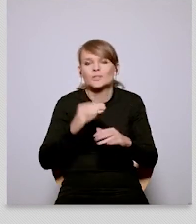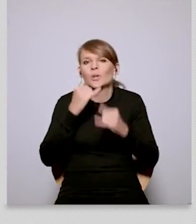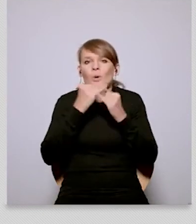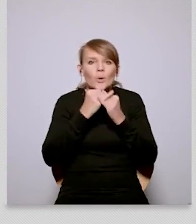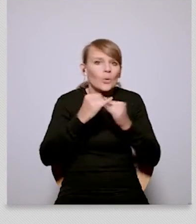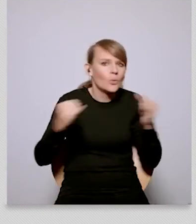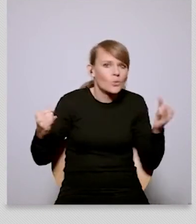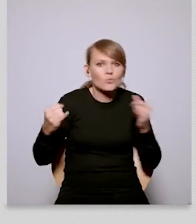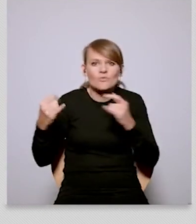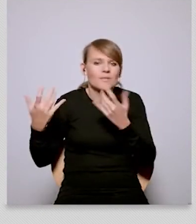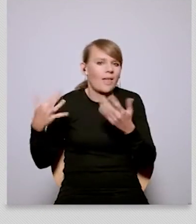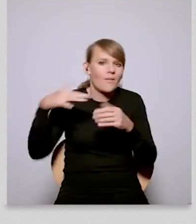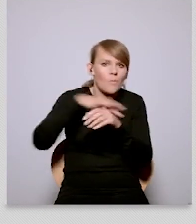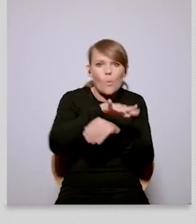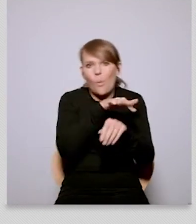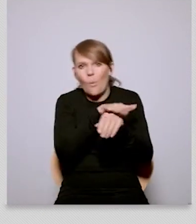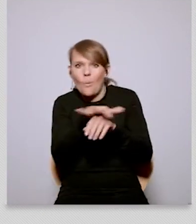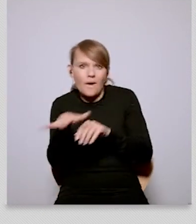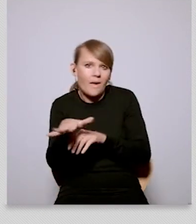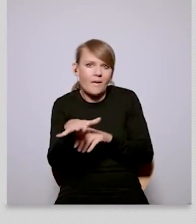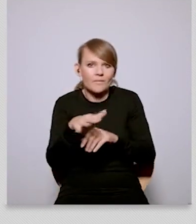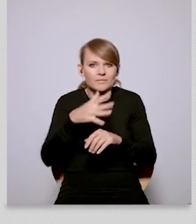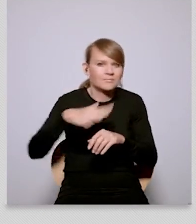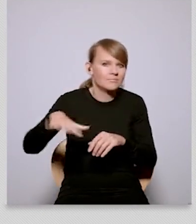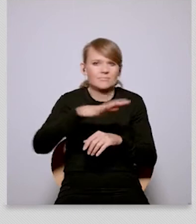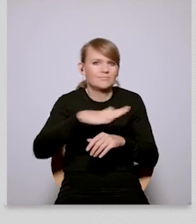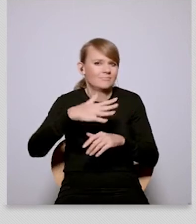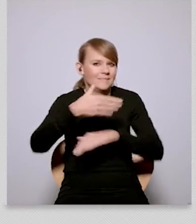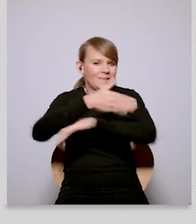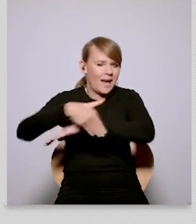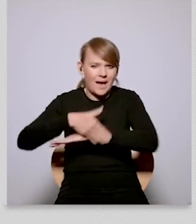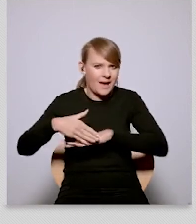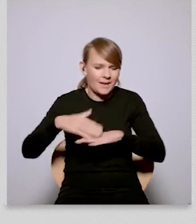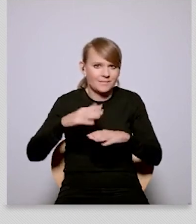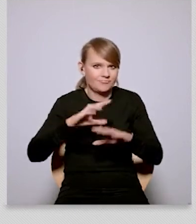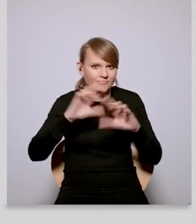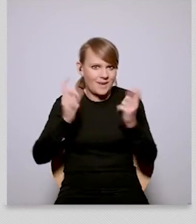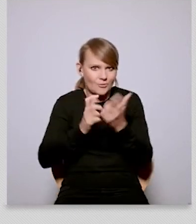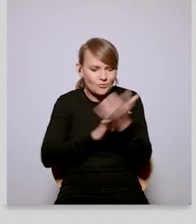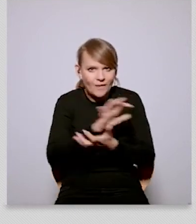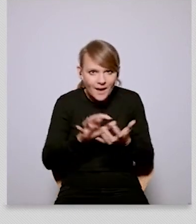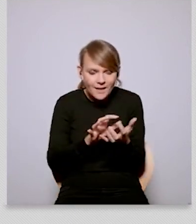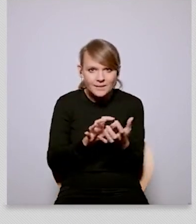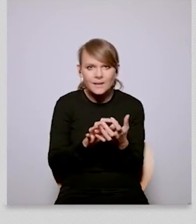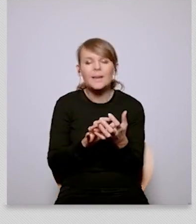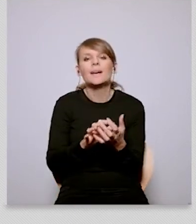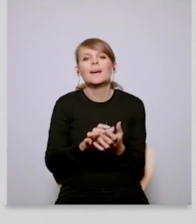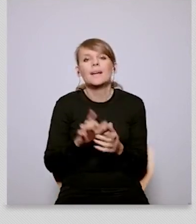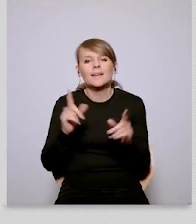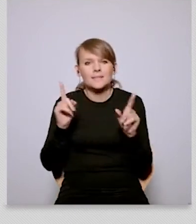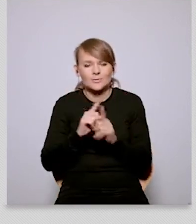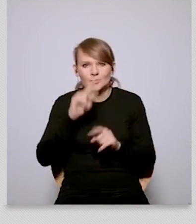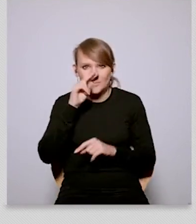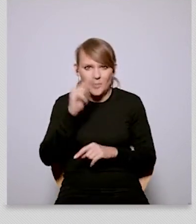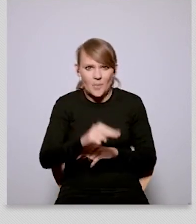się przesuwają między poszczególnymi graczami na arenie międzynarodowej i biorąc biorąc pod uwagę ten